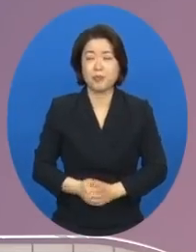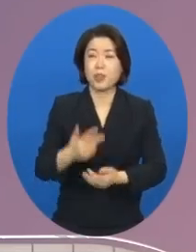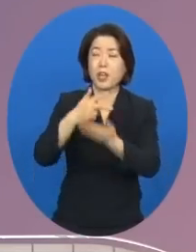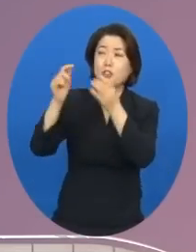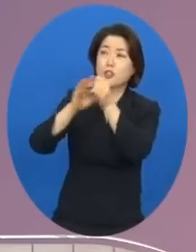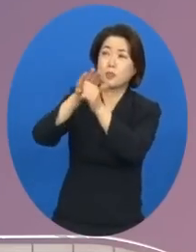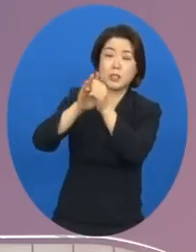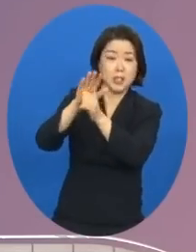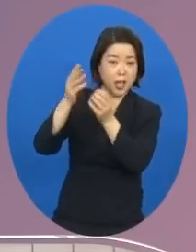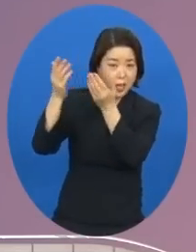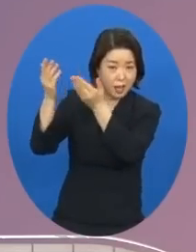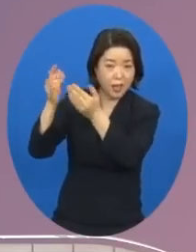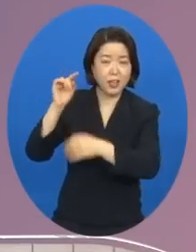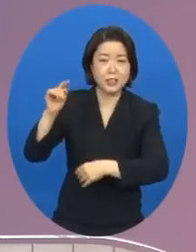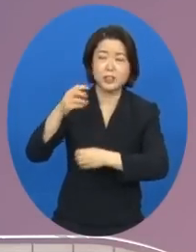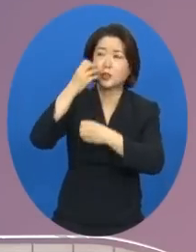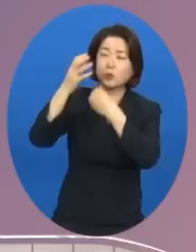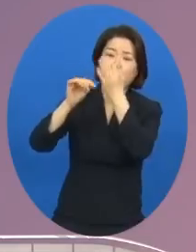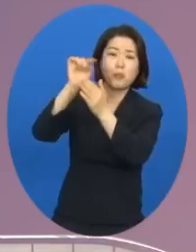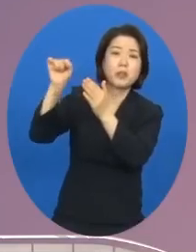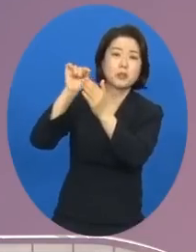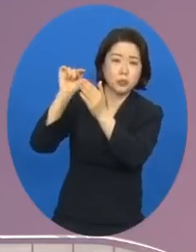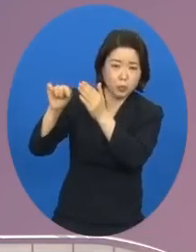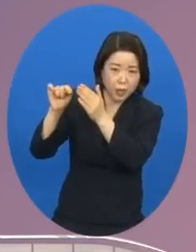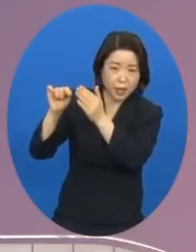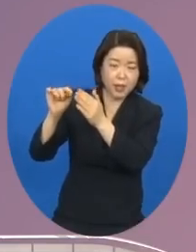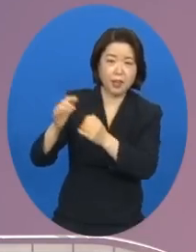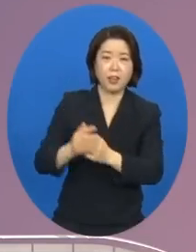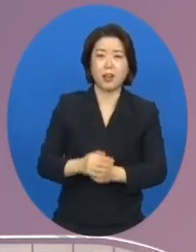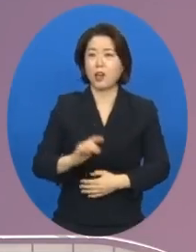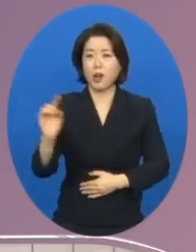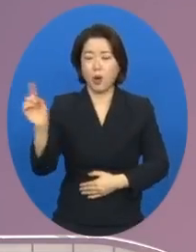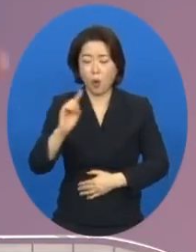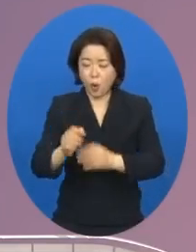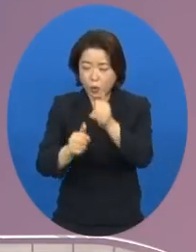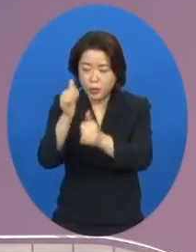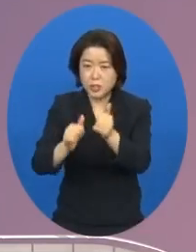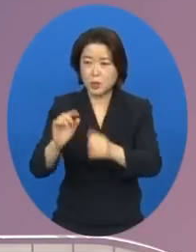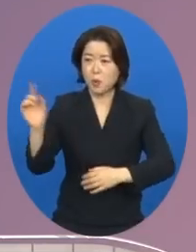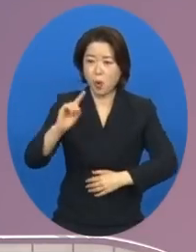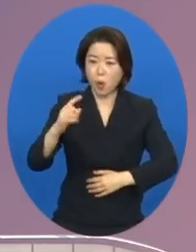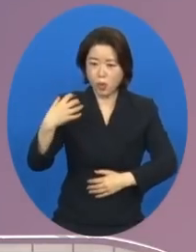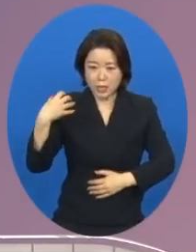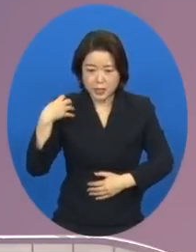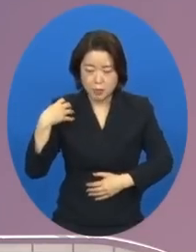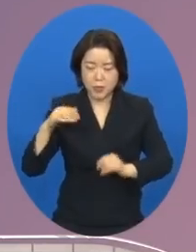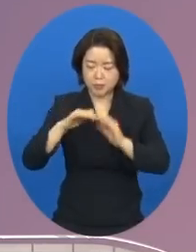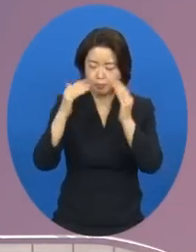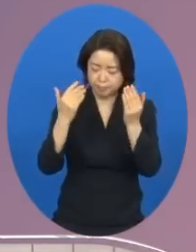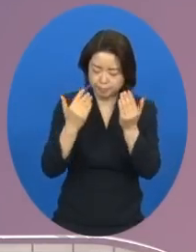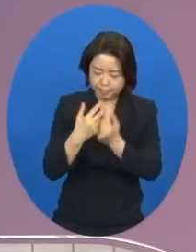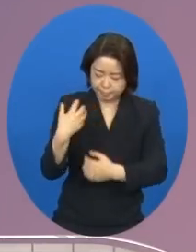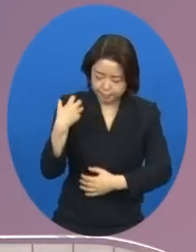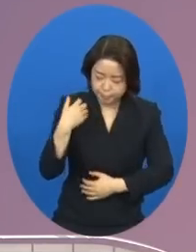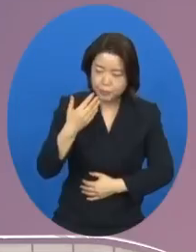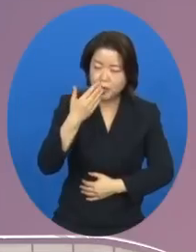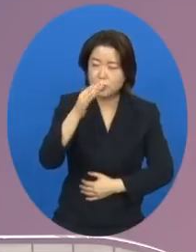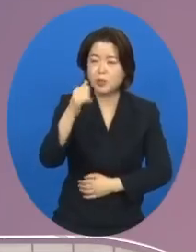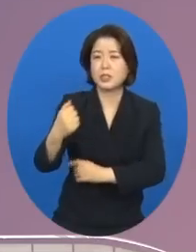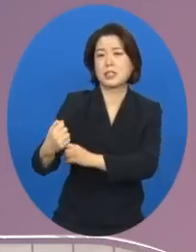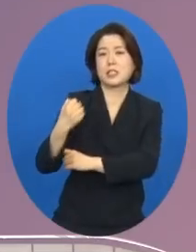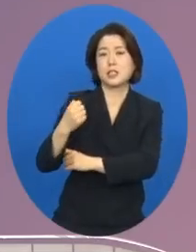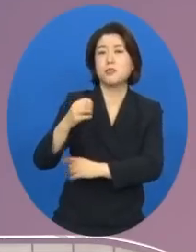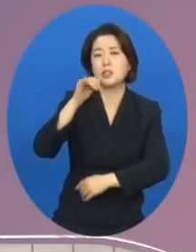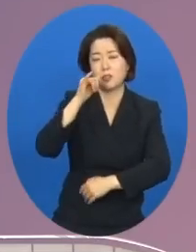주님을 사랑하는 그 고백 속에 어떤 시험도 어떤 사명도 감당할 수 있는 힘이 있는